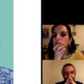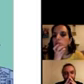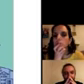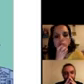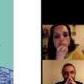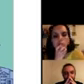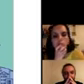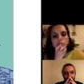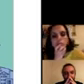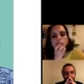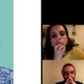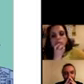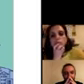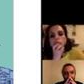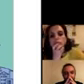URL'yi biliyorsanız